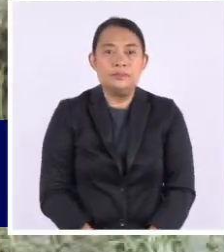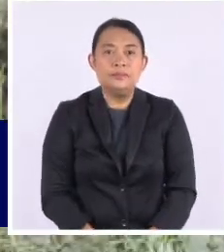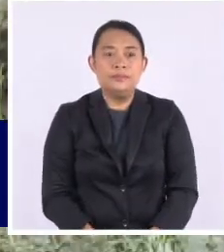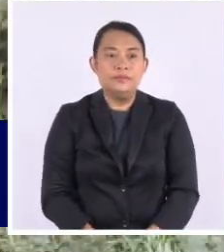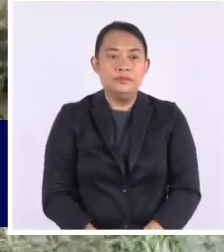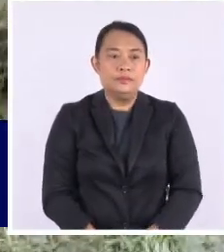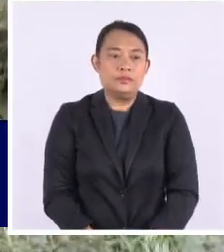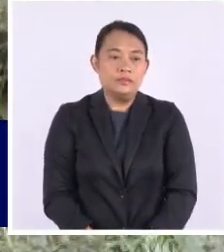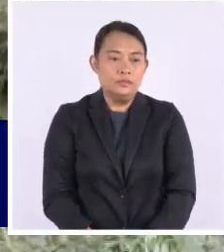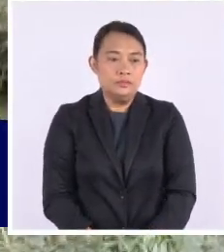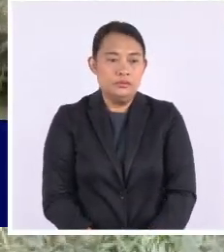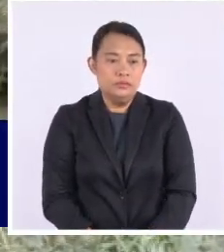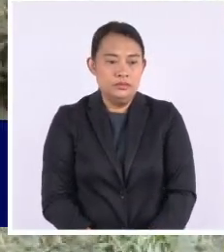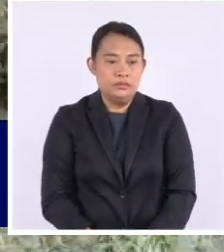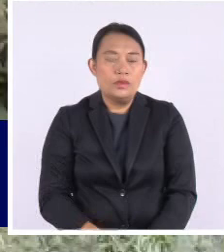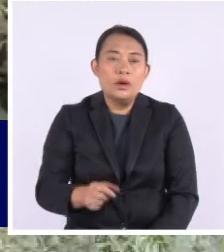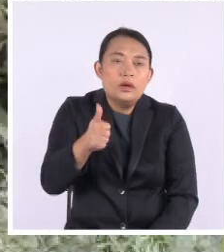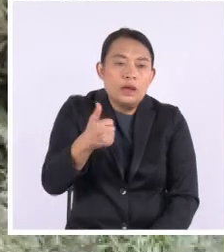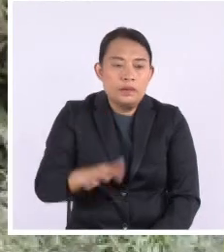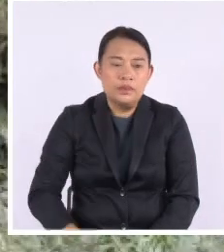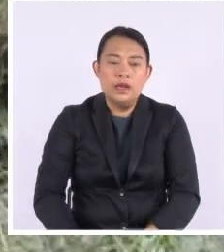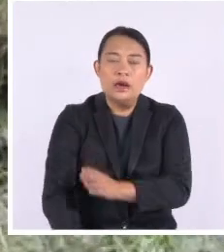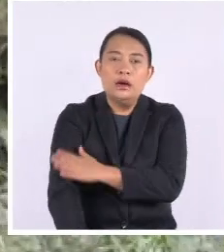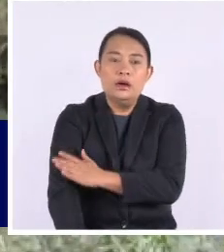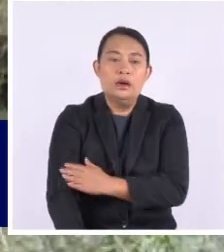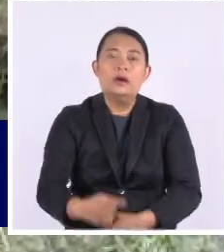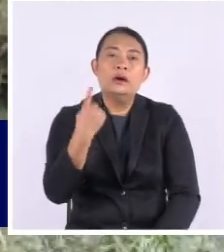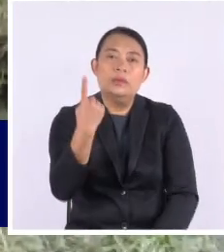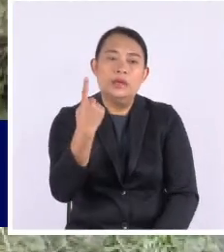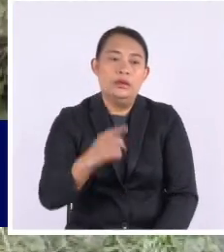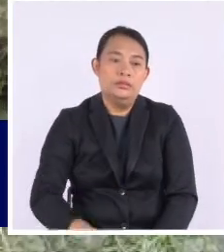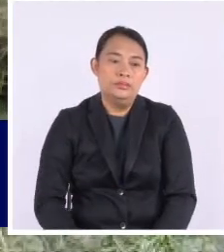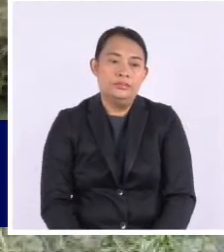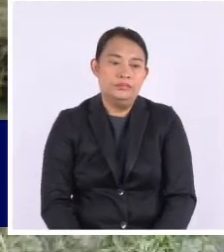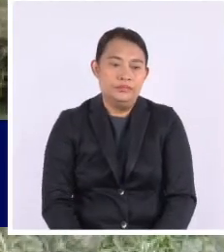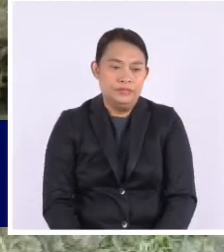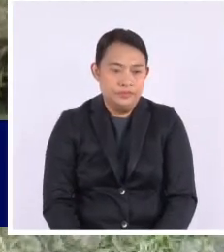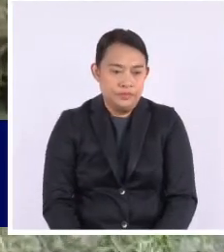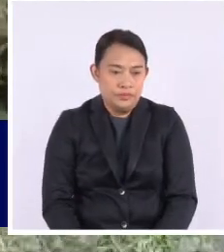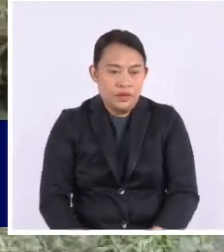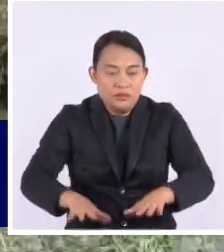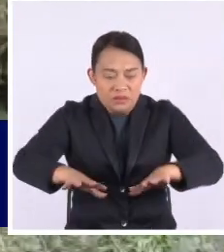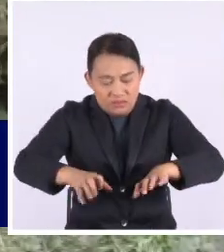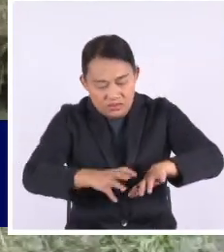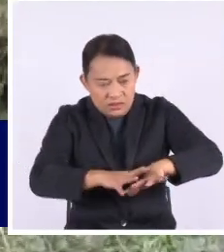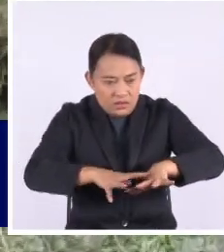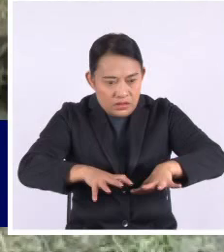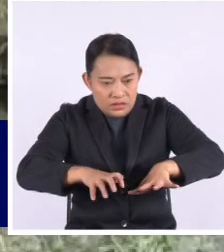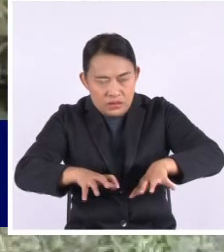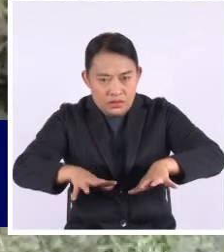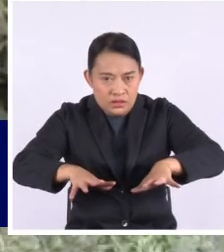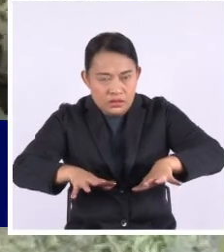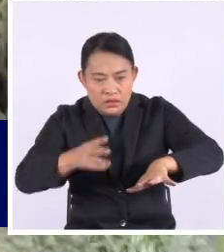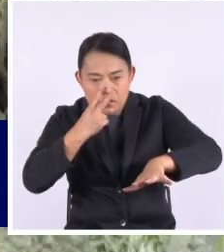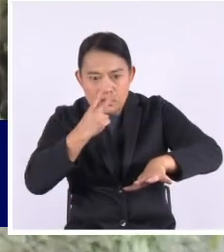ผมก็ได้มั่งไม่ได้มั่ง ครับ มือเดียวมือนี้แค่นั้นมองหางได้แค่นี ้ในโชคนะ